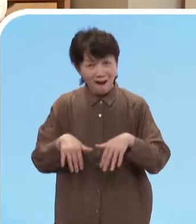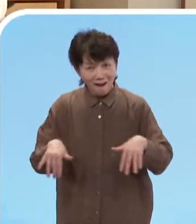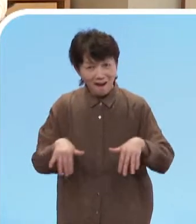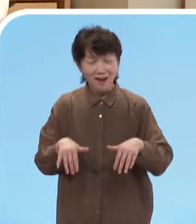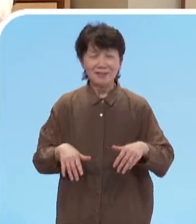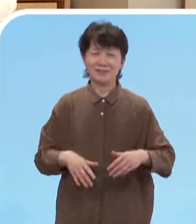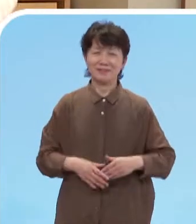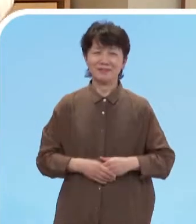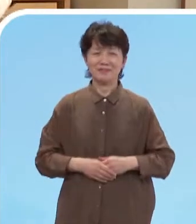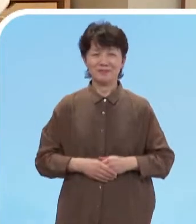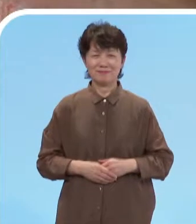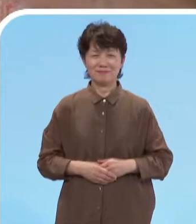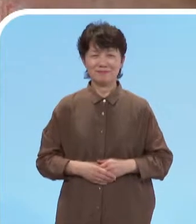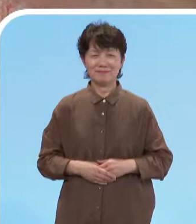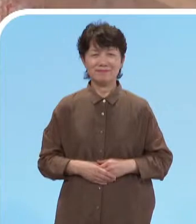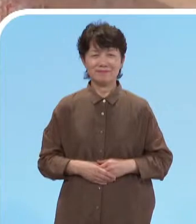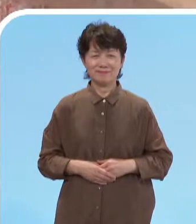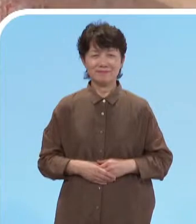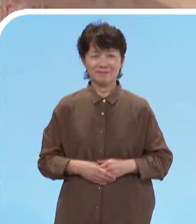は い、